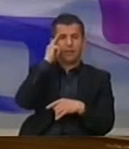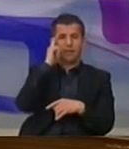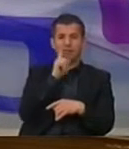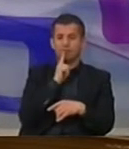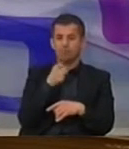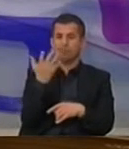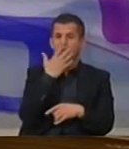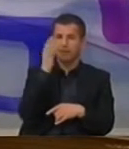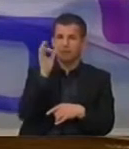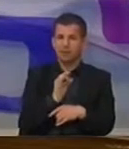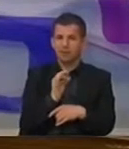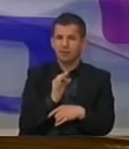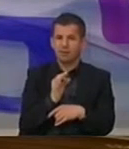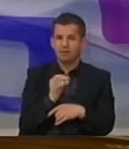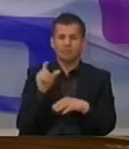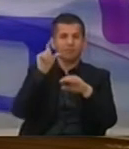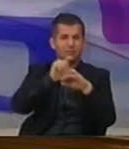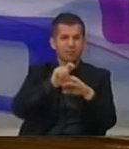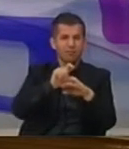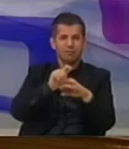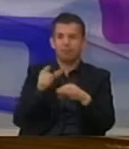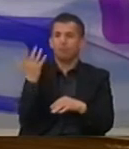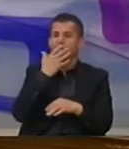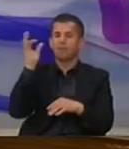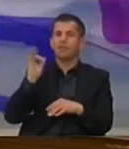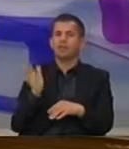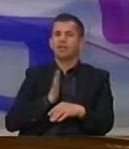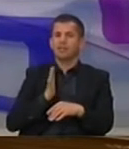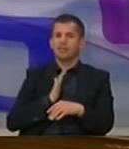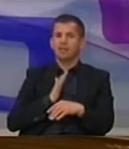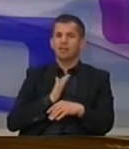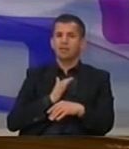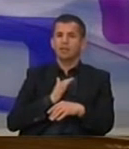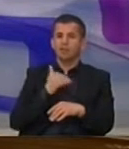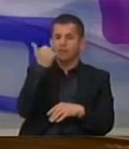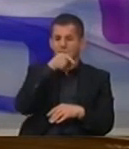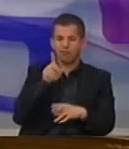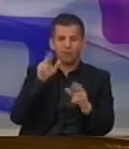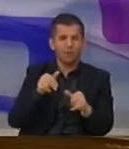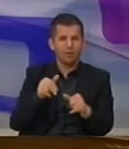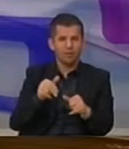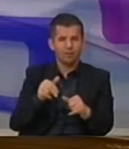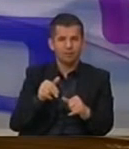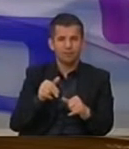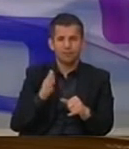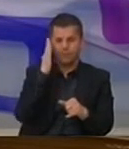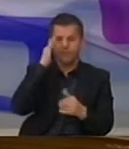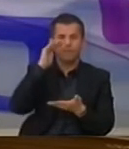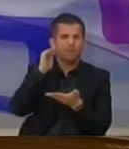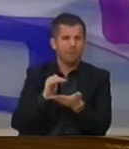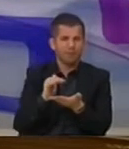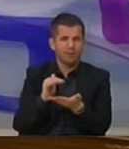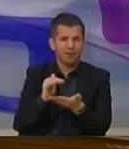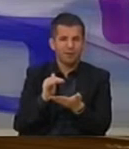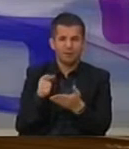me 50% të mbulimit të hipotekës, merr 50% të rrezikut, e cila drejt për drejt do të ndikoj edhe në uljen